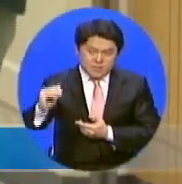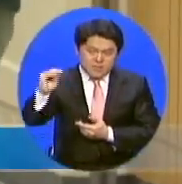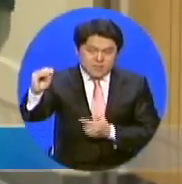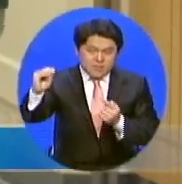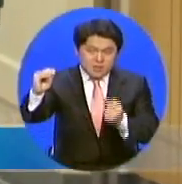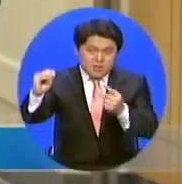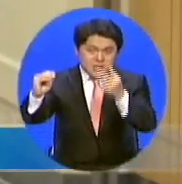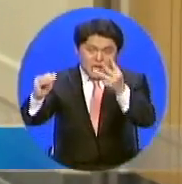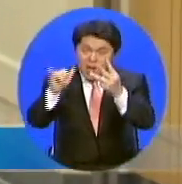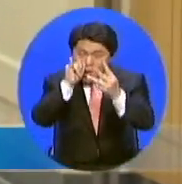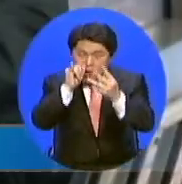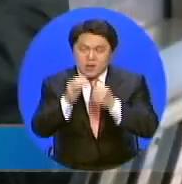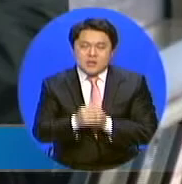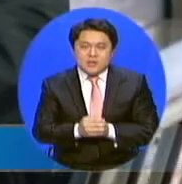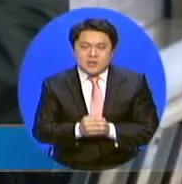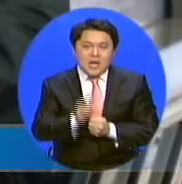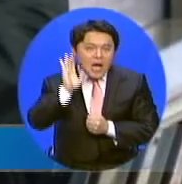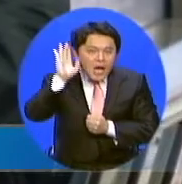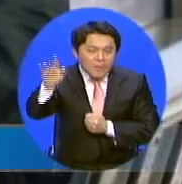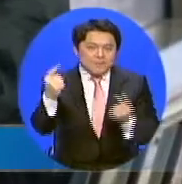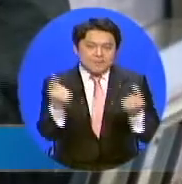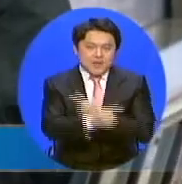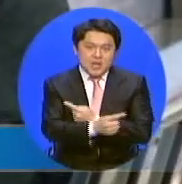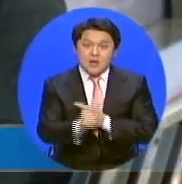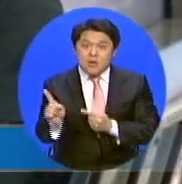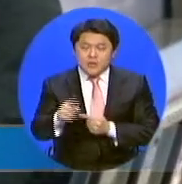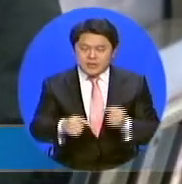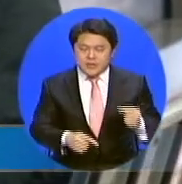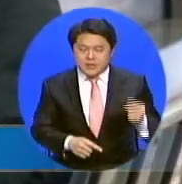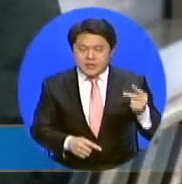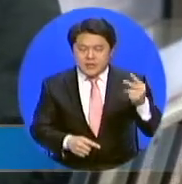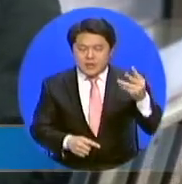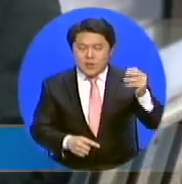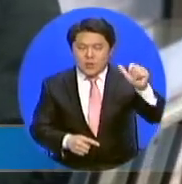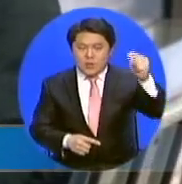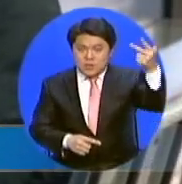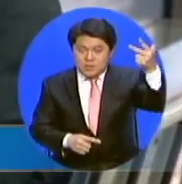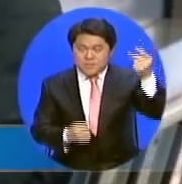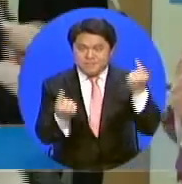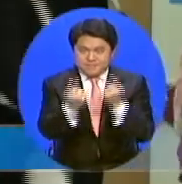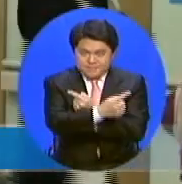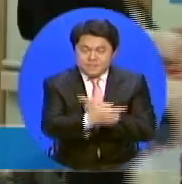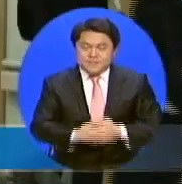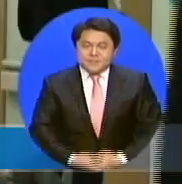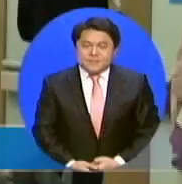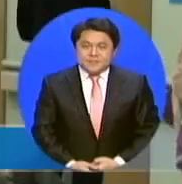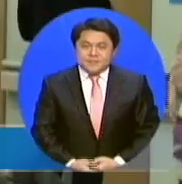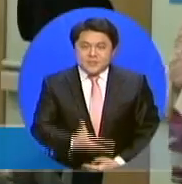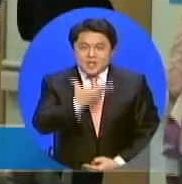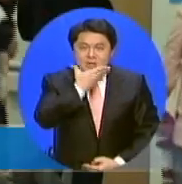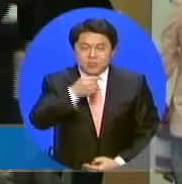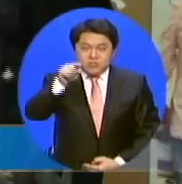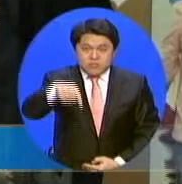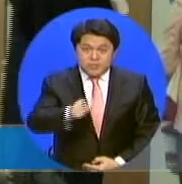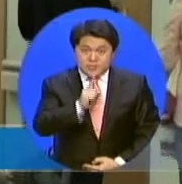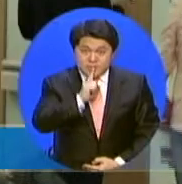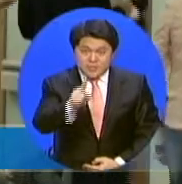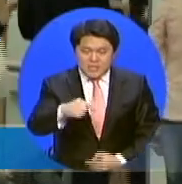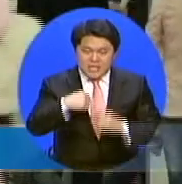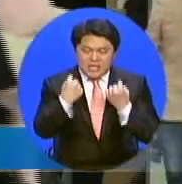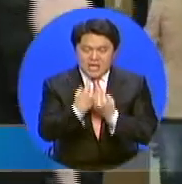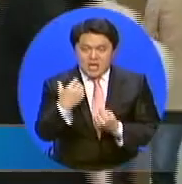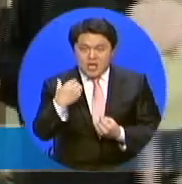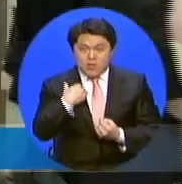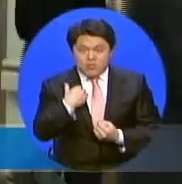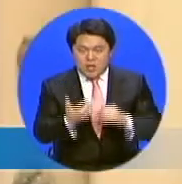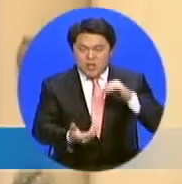3단계 기준으로 운영했지만 앞으로는 3단계가 아닌 7단계로 세분화된다고 말했습니다. 복지부는 본인 부담 상한액